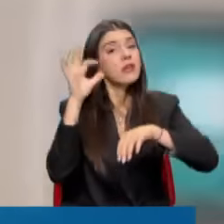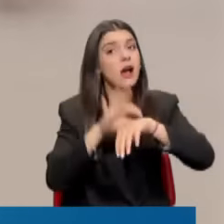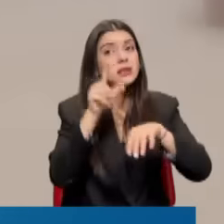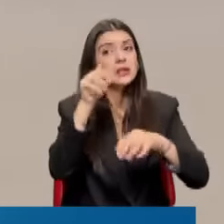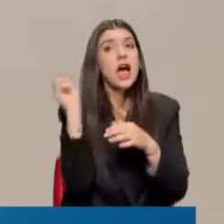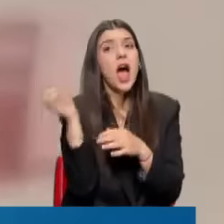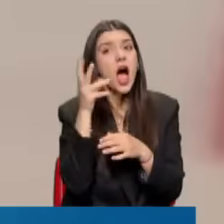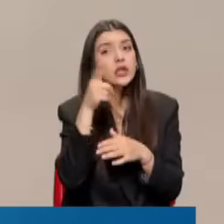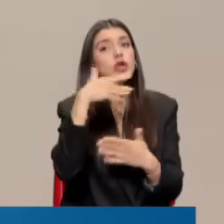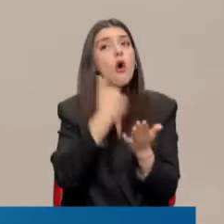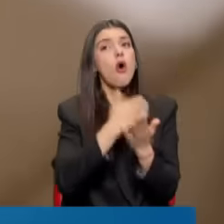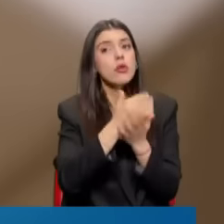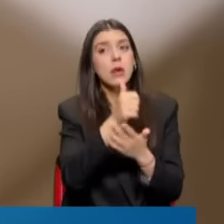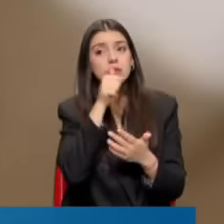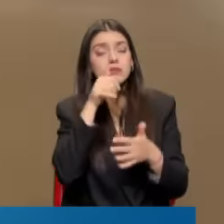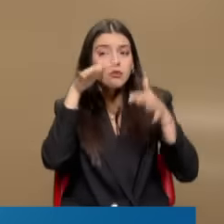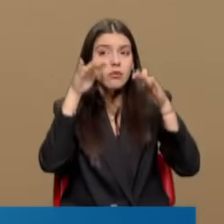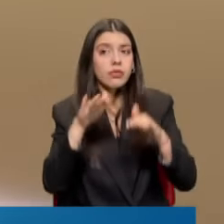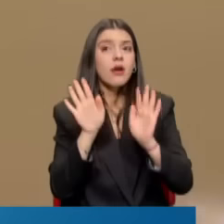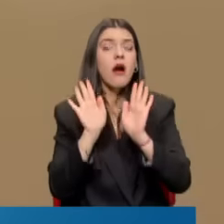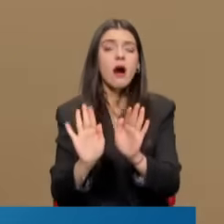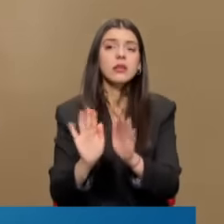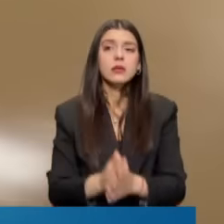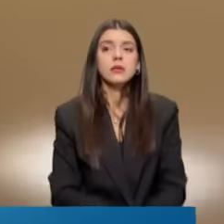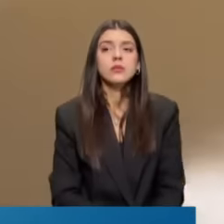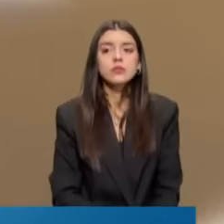bölümü ve otoparkı da sular altında